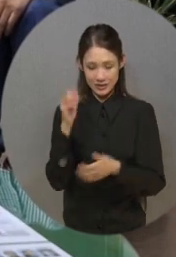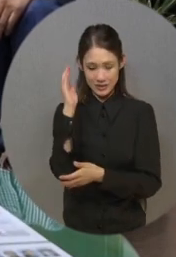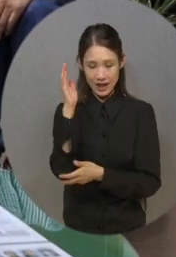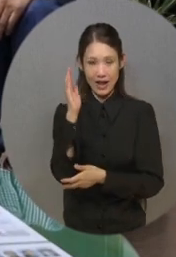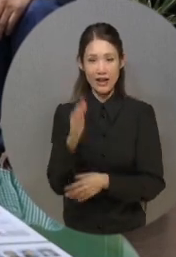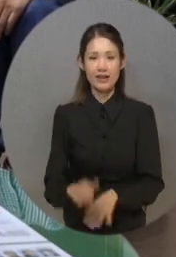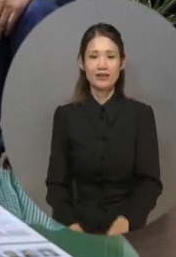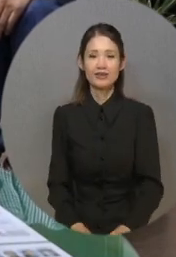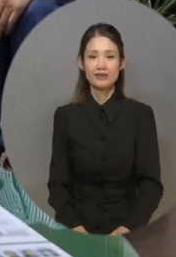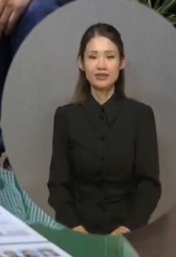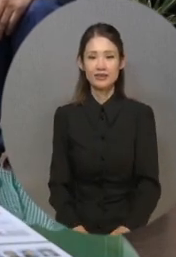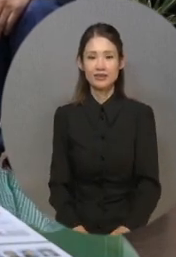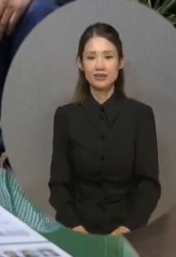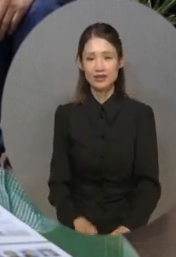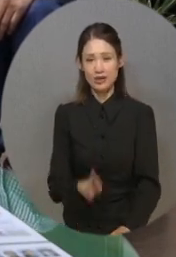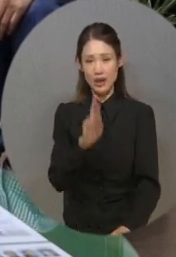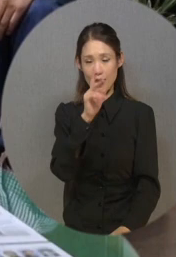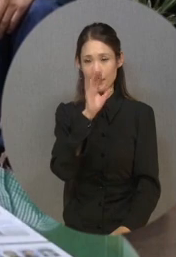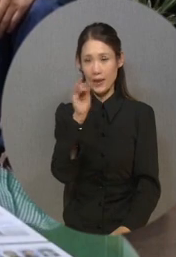이건